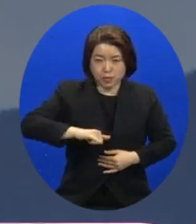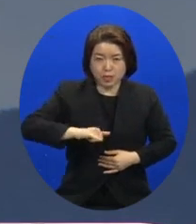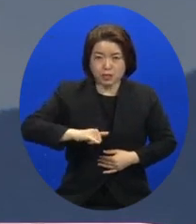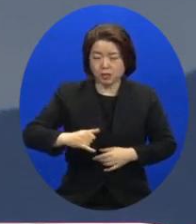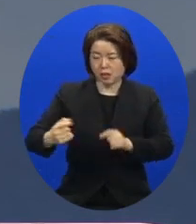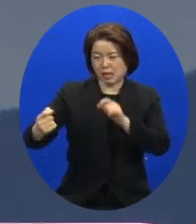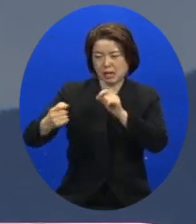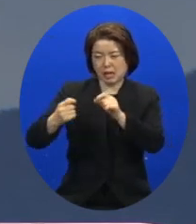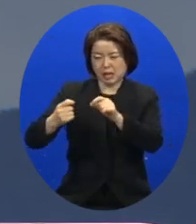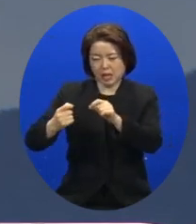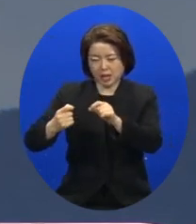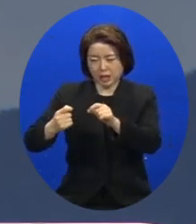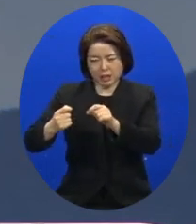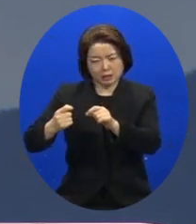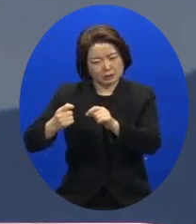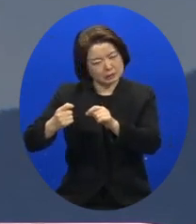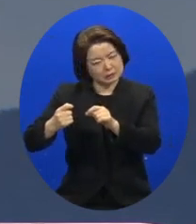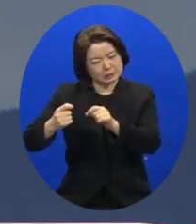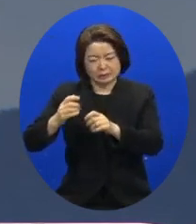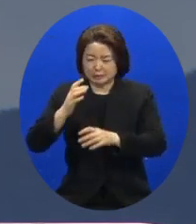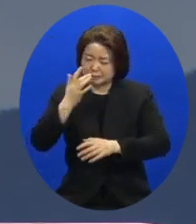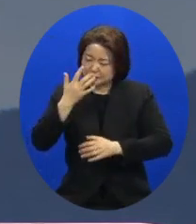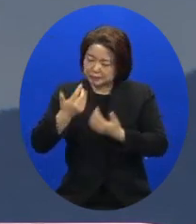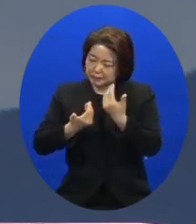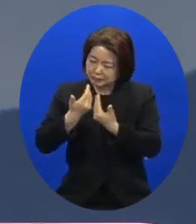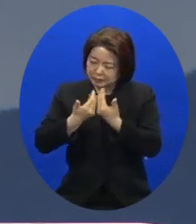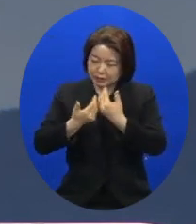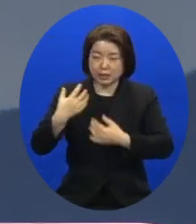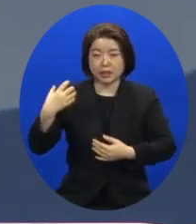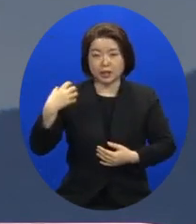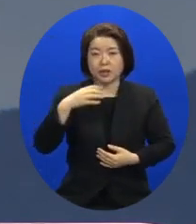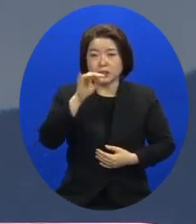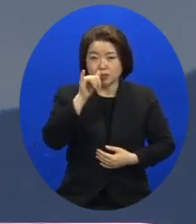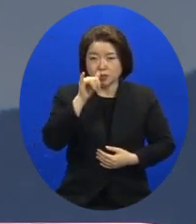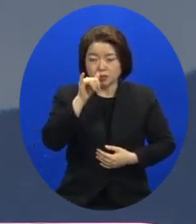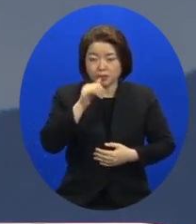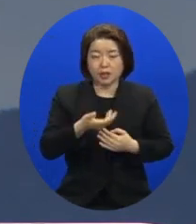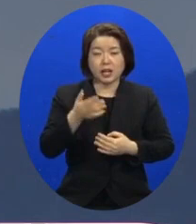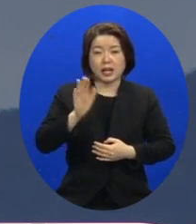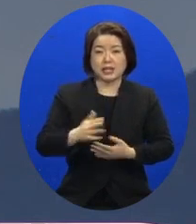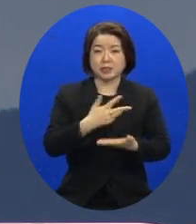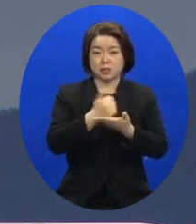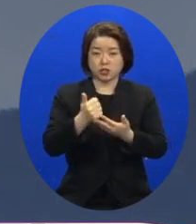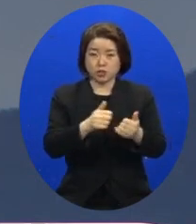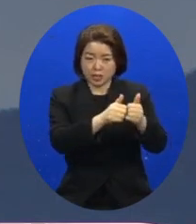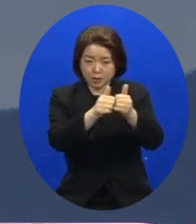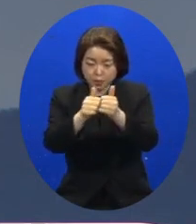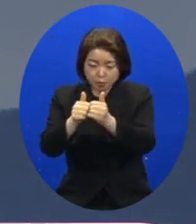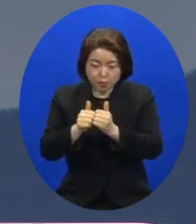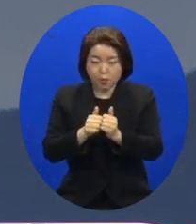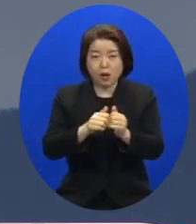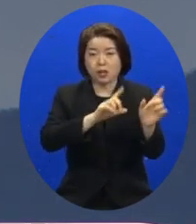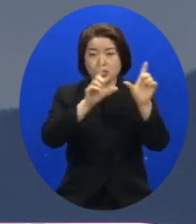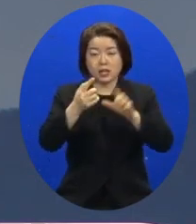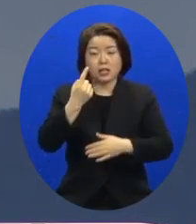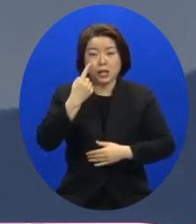하기 부담스러운 존재가 있을 수 있습니다. 근데 주님과 함께 동행하고 살다 보니까